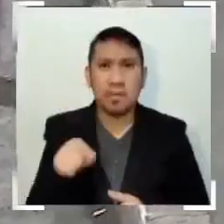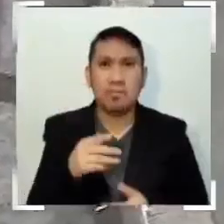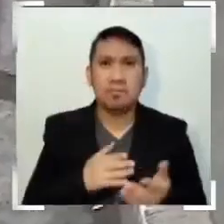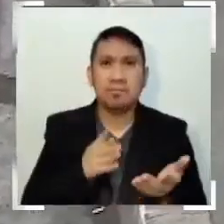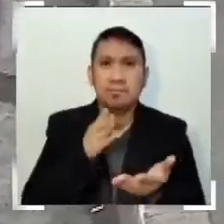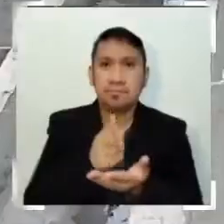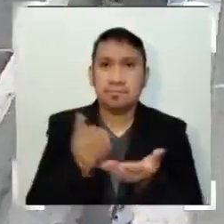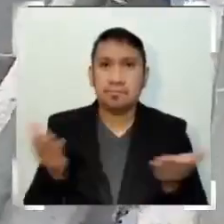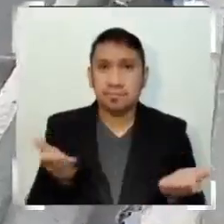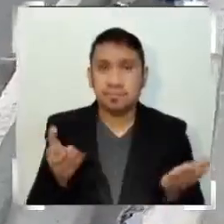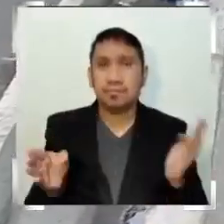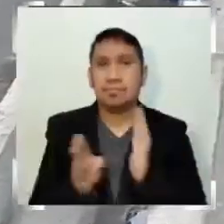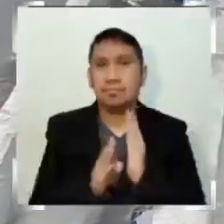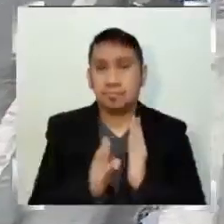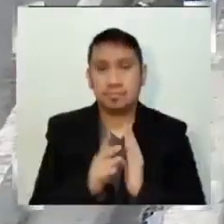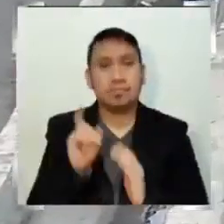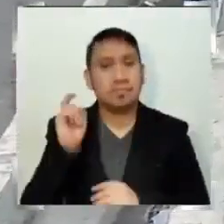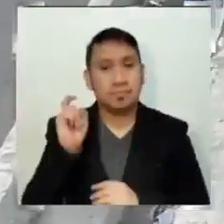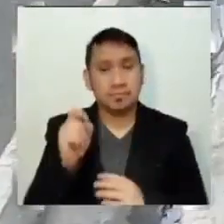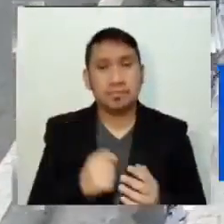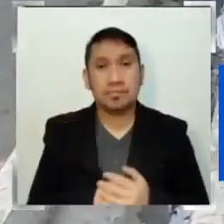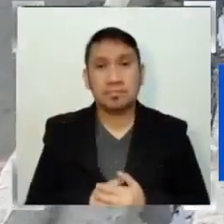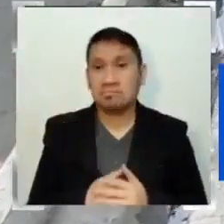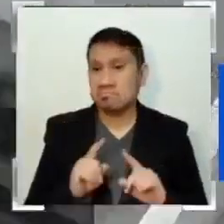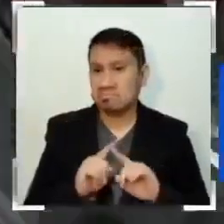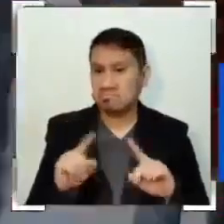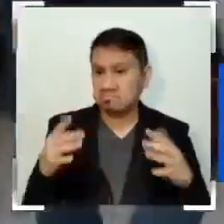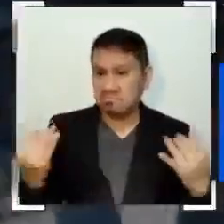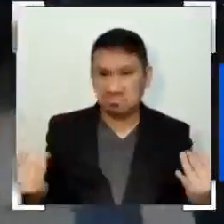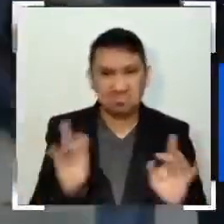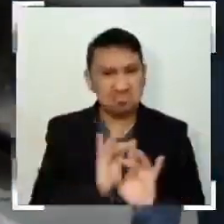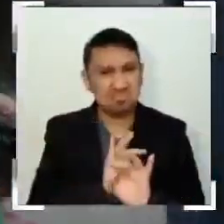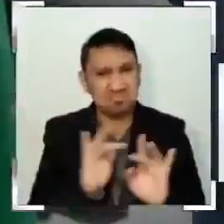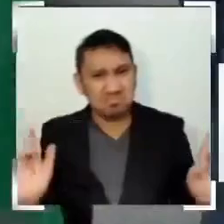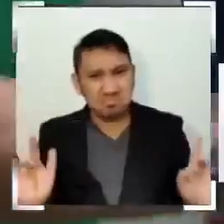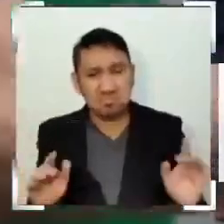bus na po agad. Wala, halos wala. Madalang ang daan.